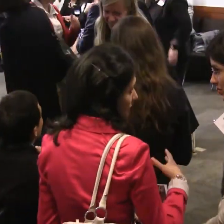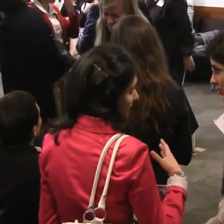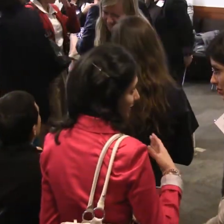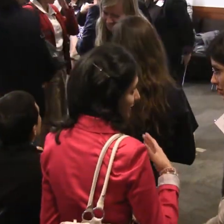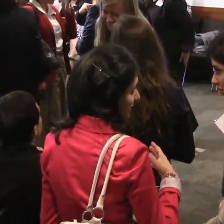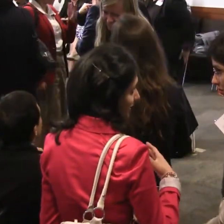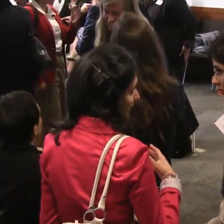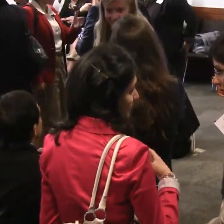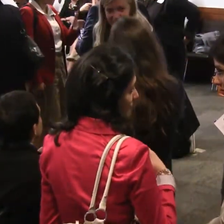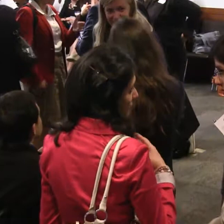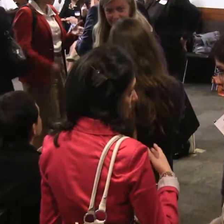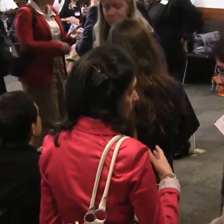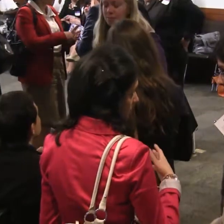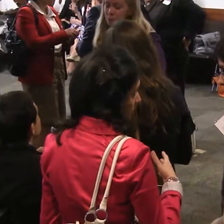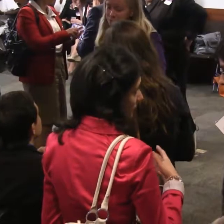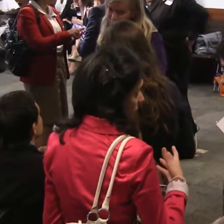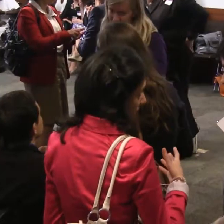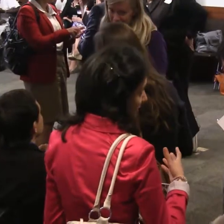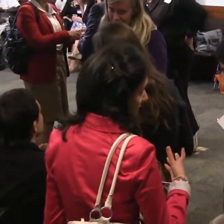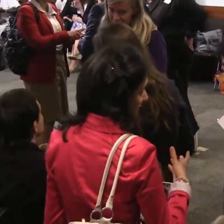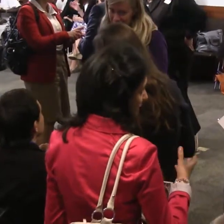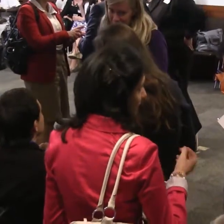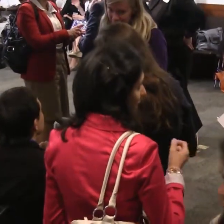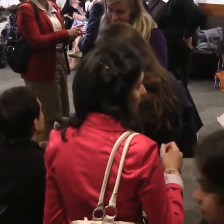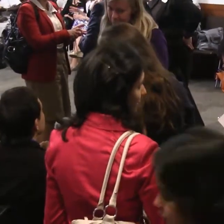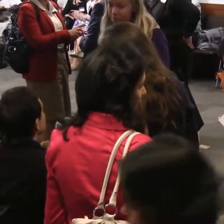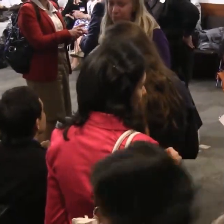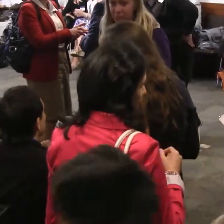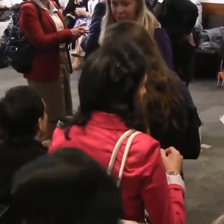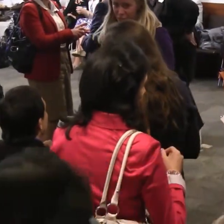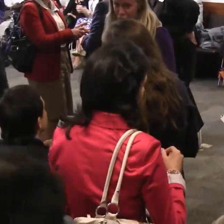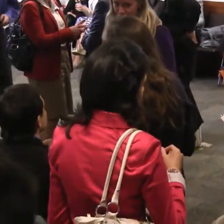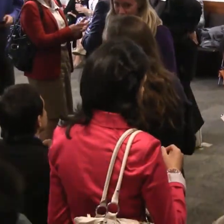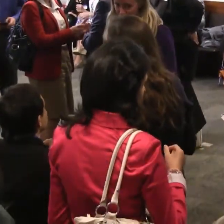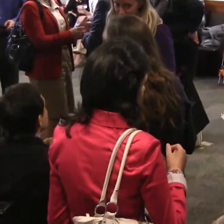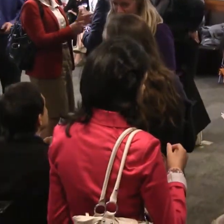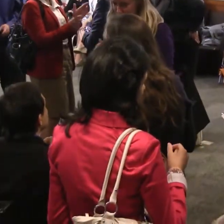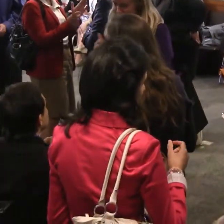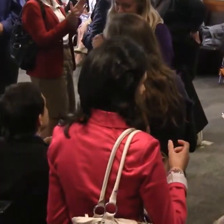torí gbígbìn lágbọ̀n gẹ̀dẹ̀ o nílẹ̀ lálẹ́ rèké.